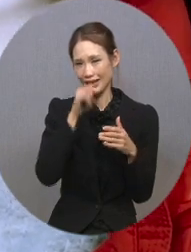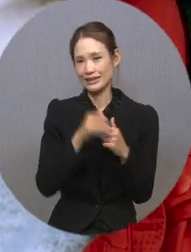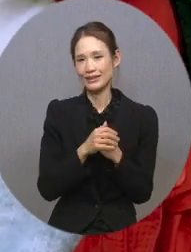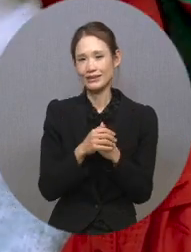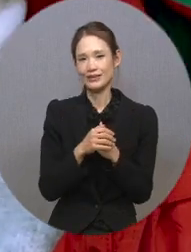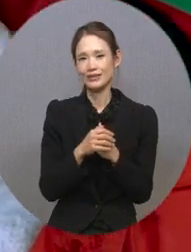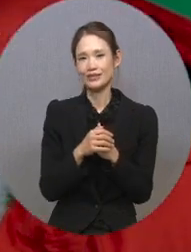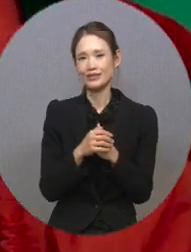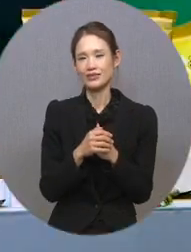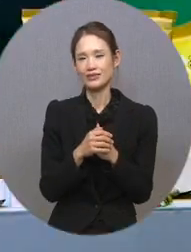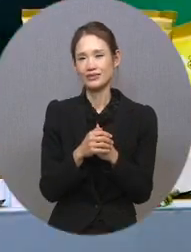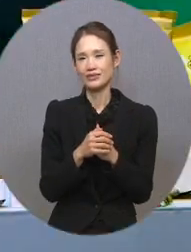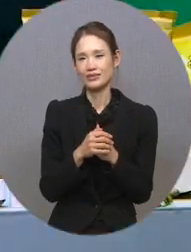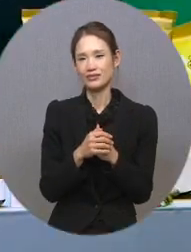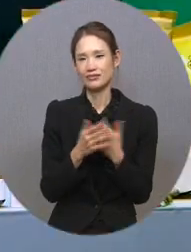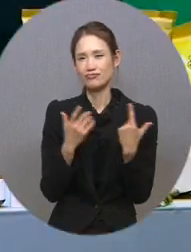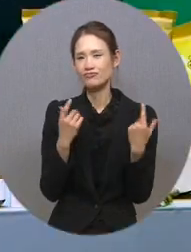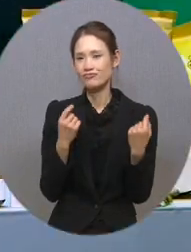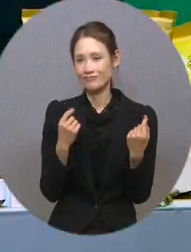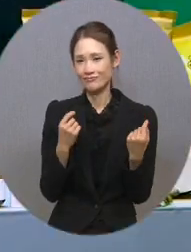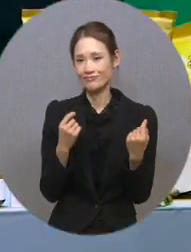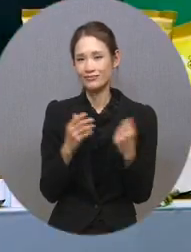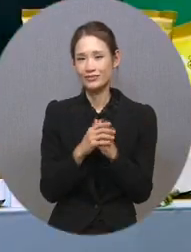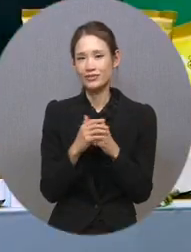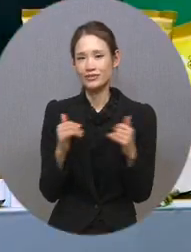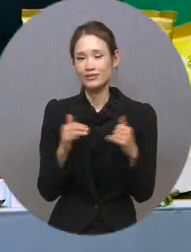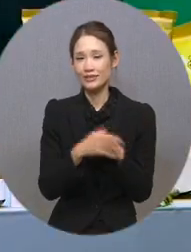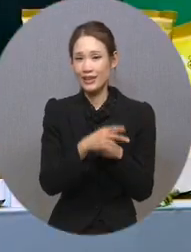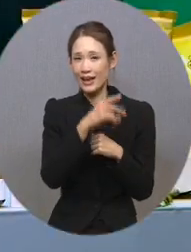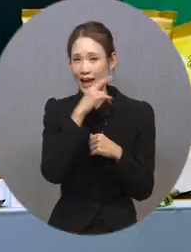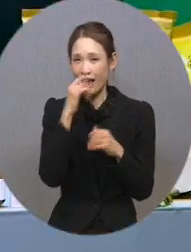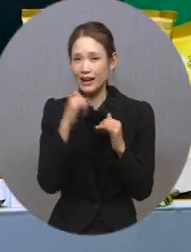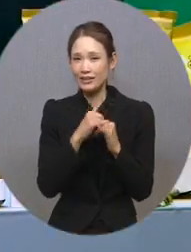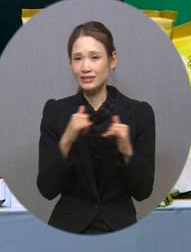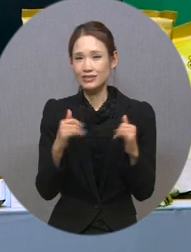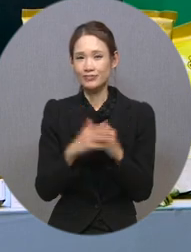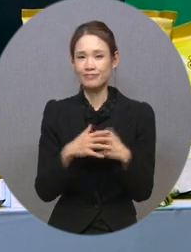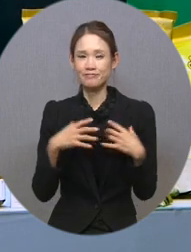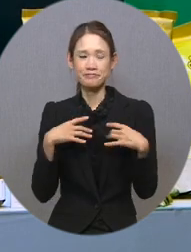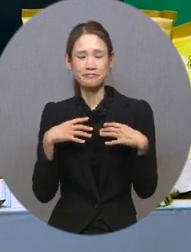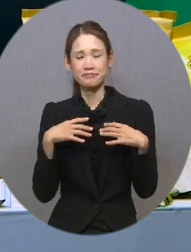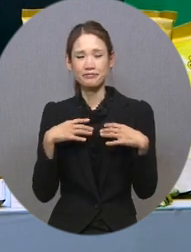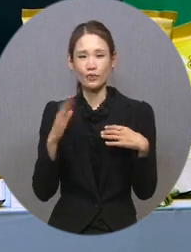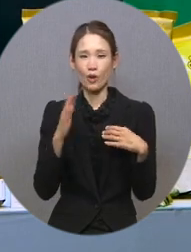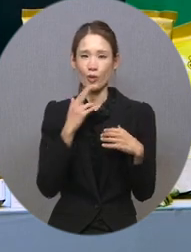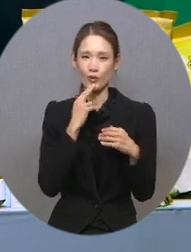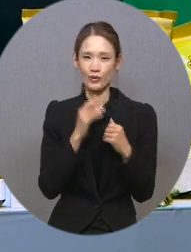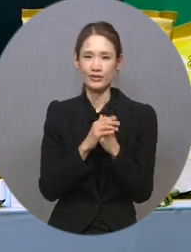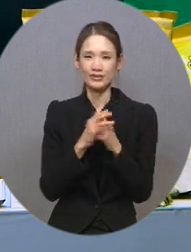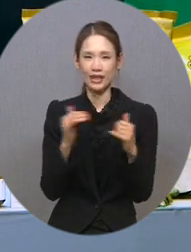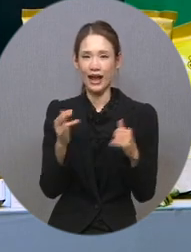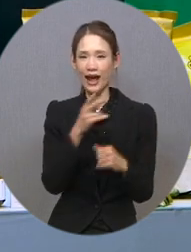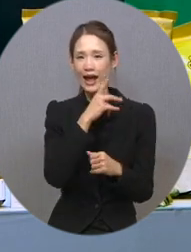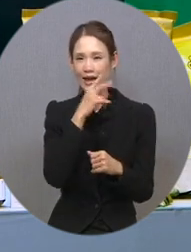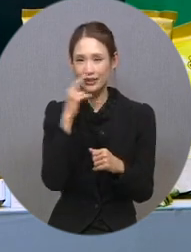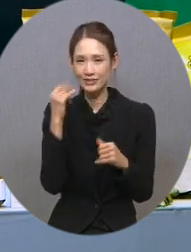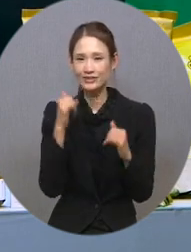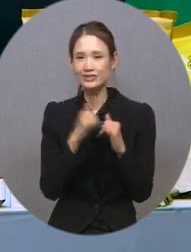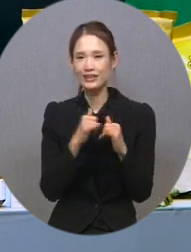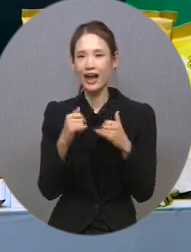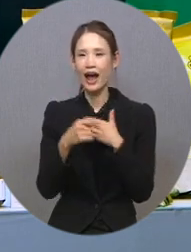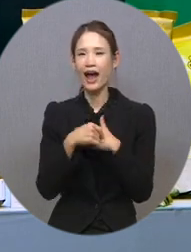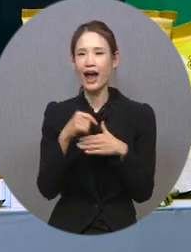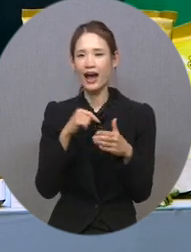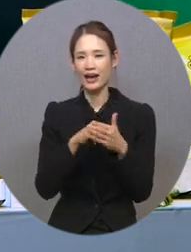품고 있어요. 근데 사실 이렇게 사람도요 향기 나는 사람은 나 잘났어 하지 않아. 이 사람 냄새 자체에서 이